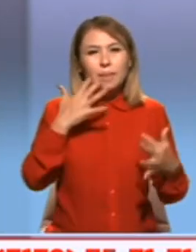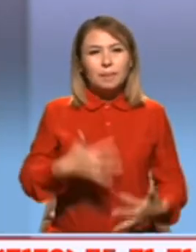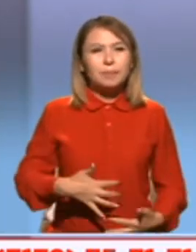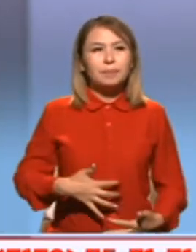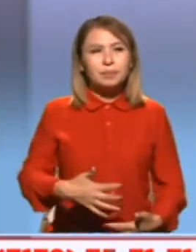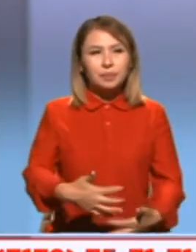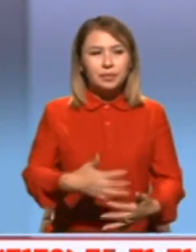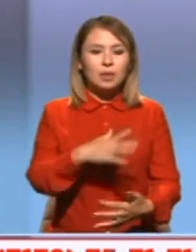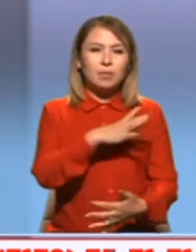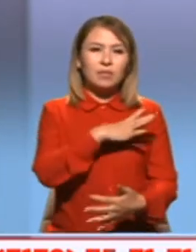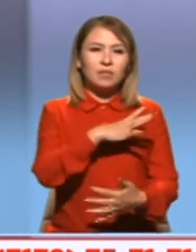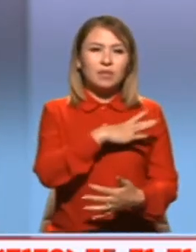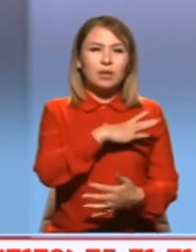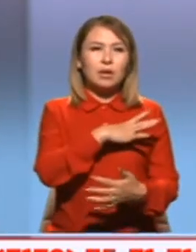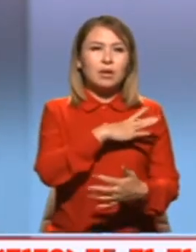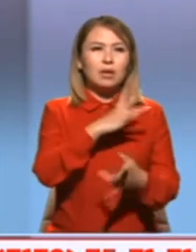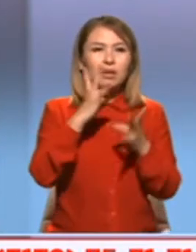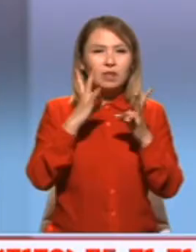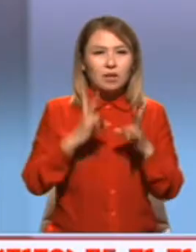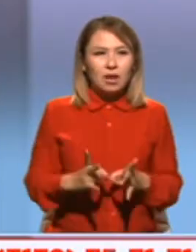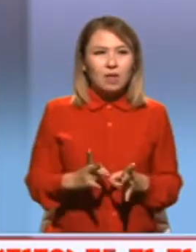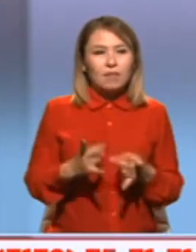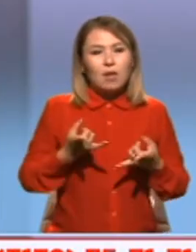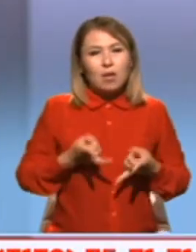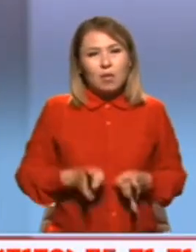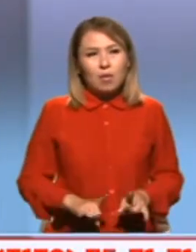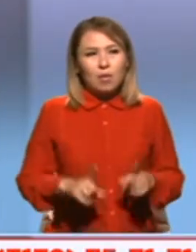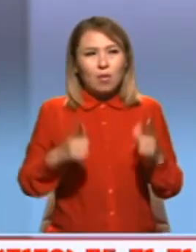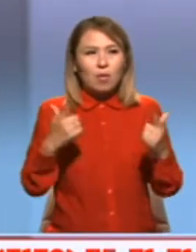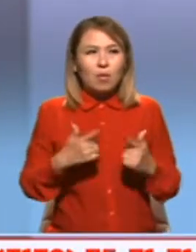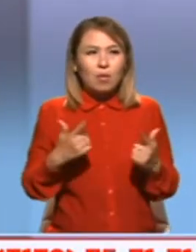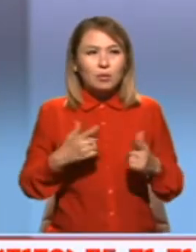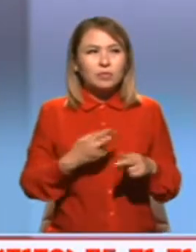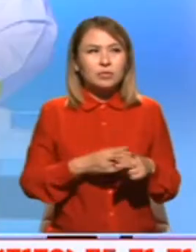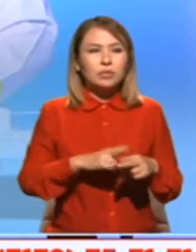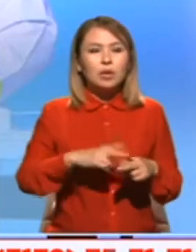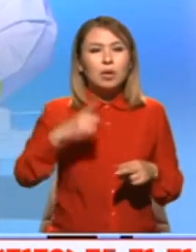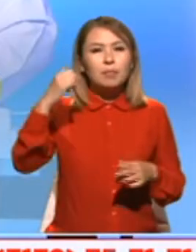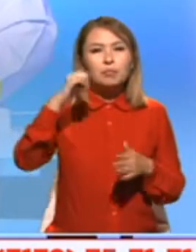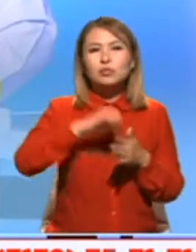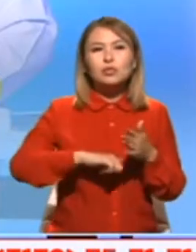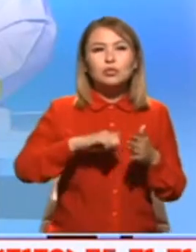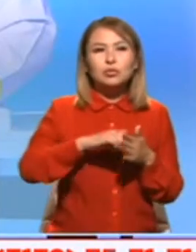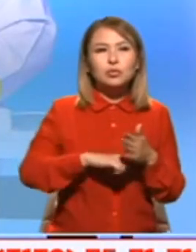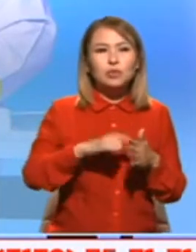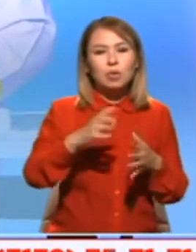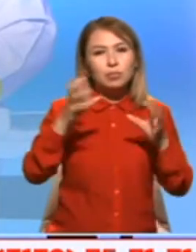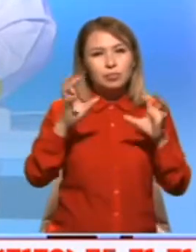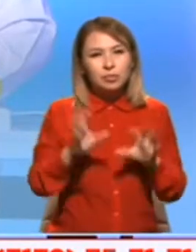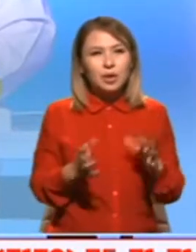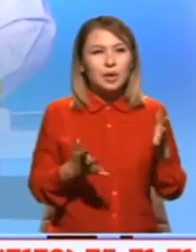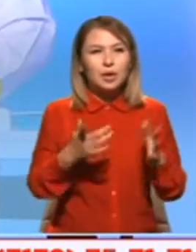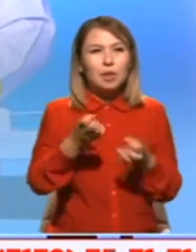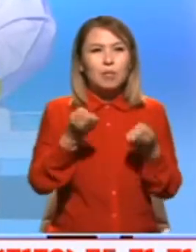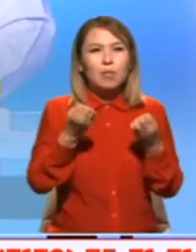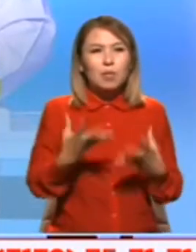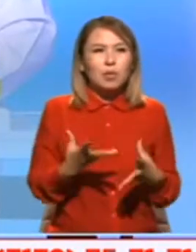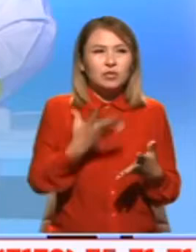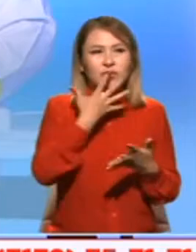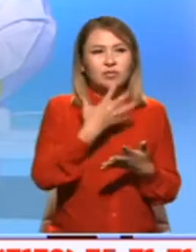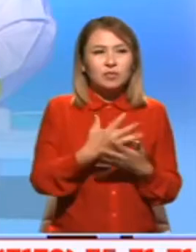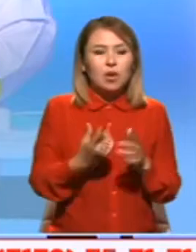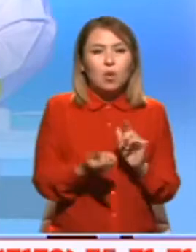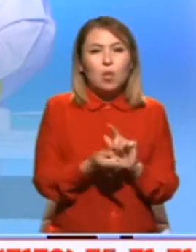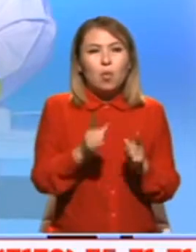байланысты, травмаға байланысты, немесе туа пайда болған деген сияқты. Оны бірінші ажыратып алуымыз керек, біз бүйрек түсті ме, әлде ол анатомиялық өзгерген ба,